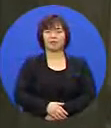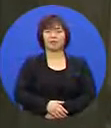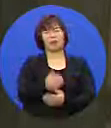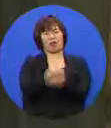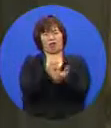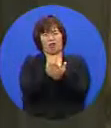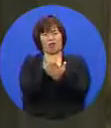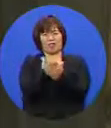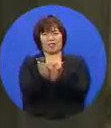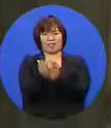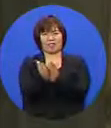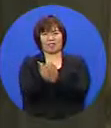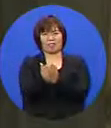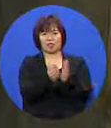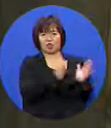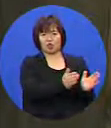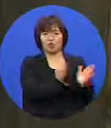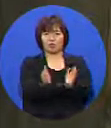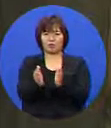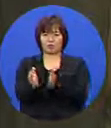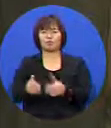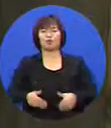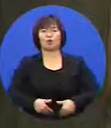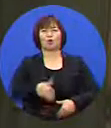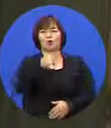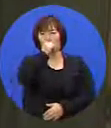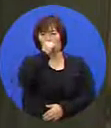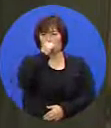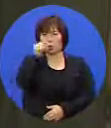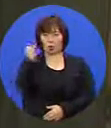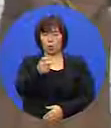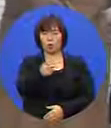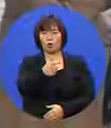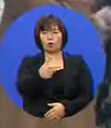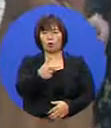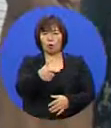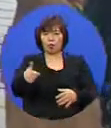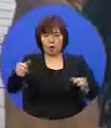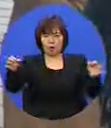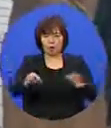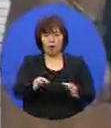여러 가지 준비 기간도 있고 너무 짧아서